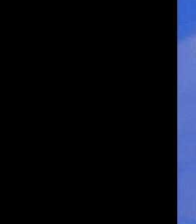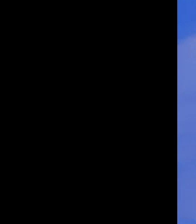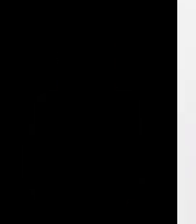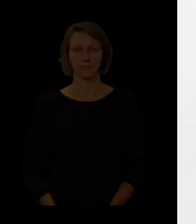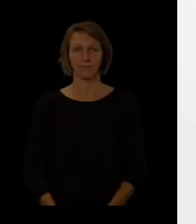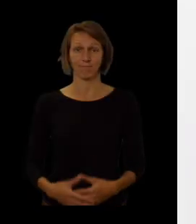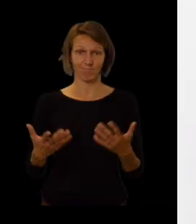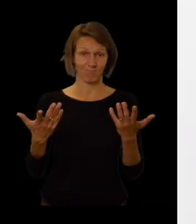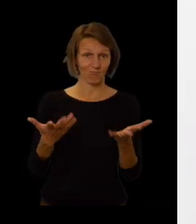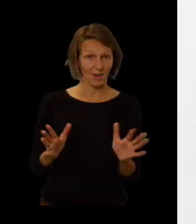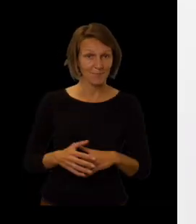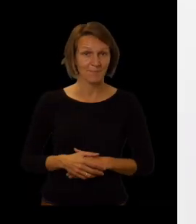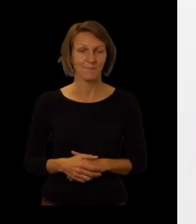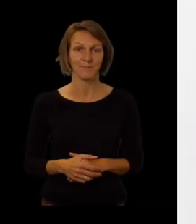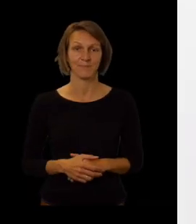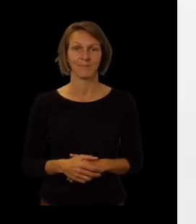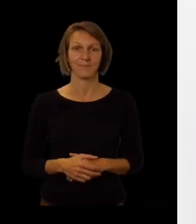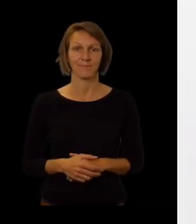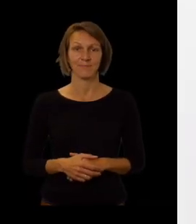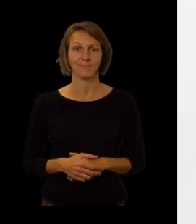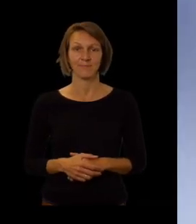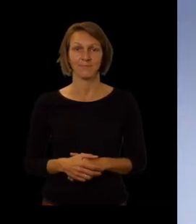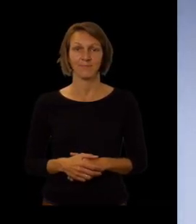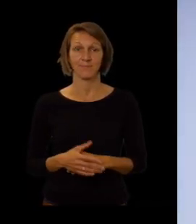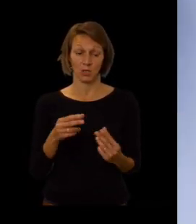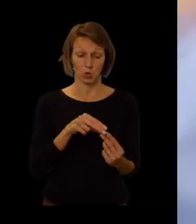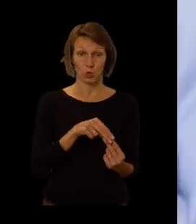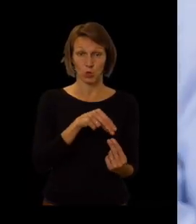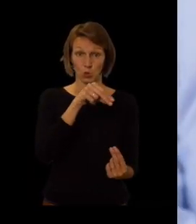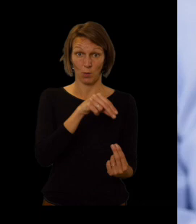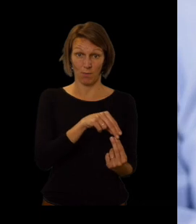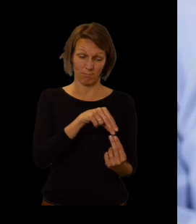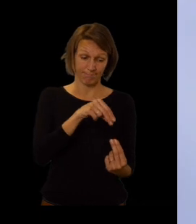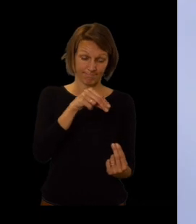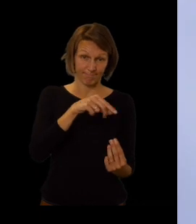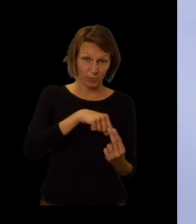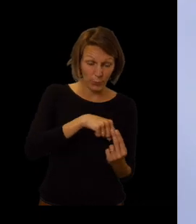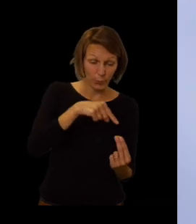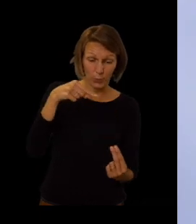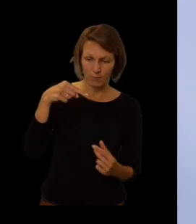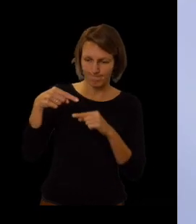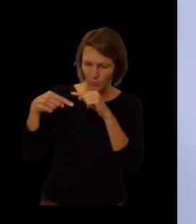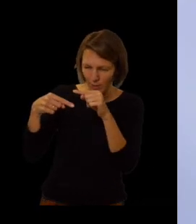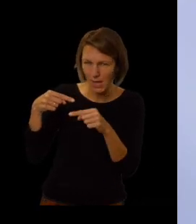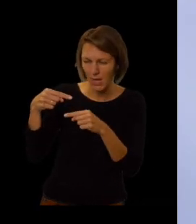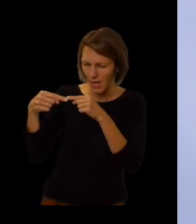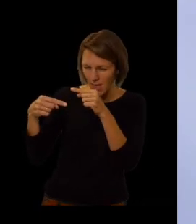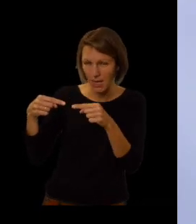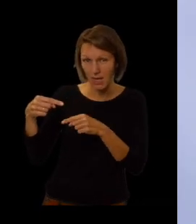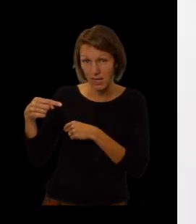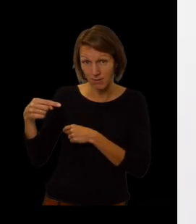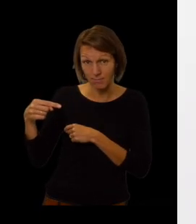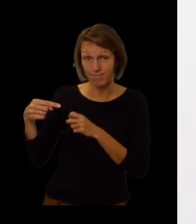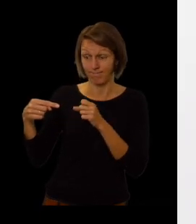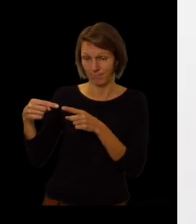C'est fait. Bon. Alors on ouvre le tube en tirant le bouchon comme ceci. L'extrémité de la tige se présente ainsi. Elle est